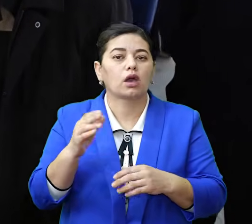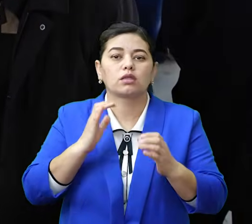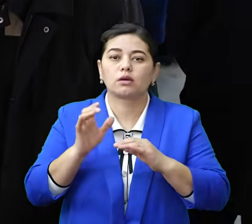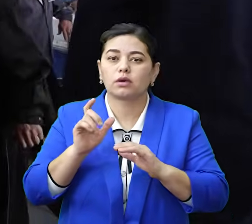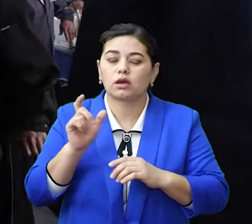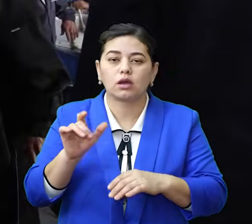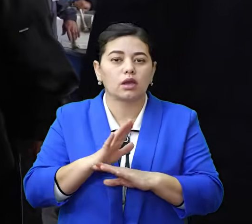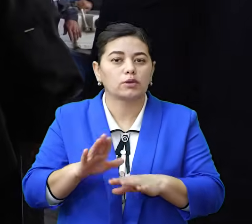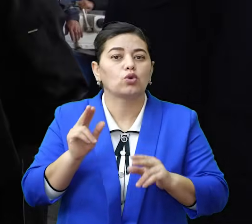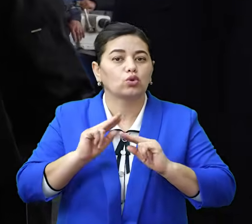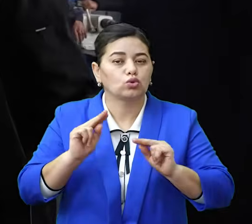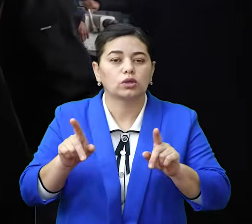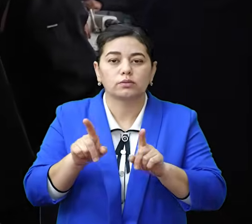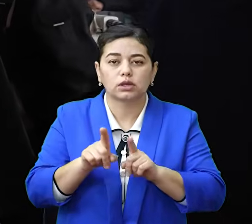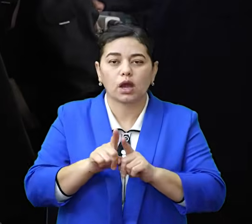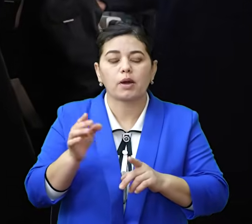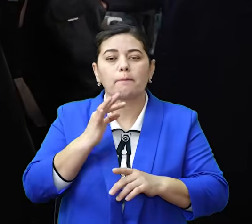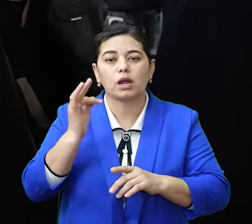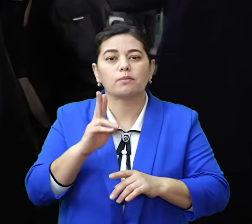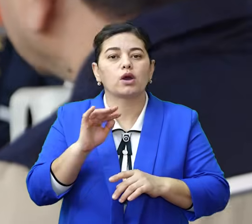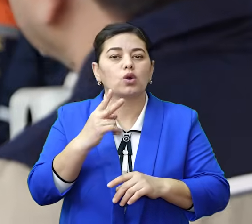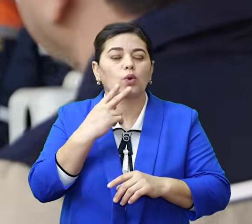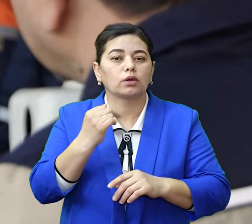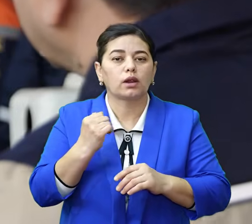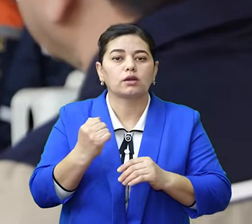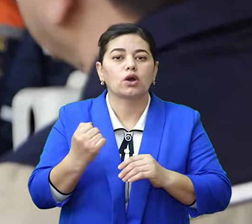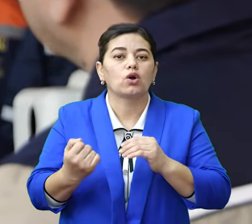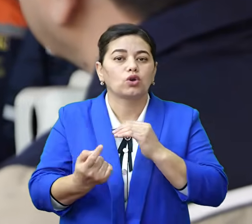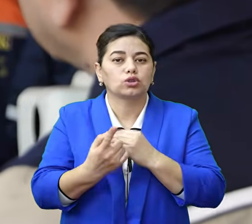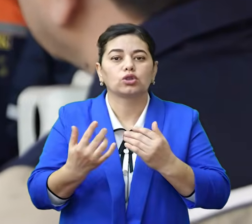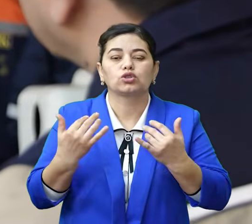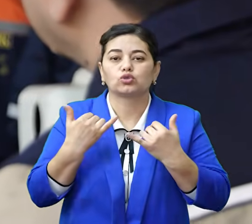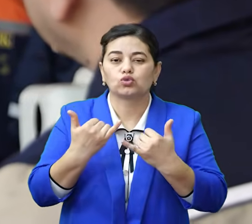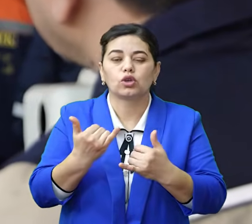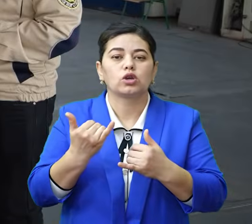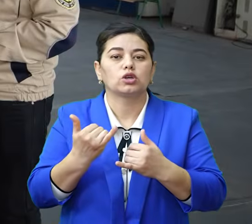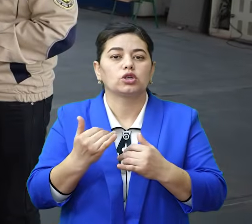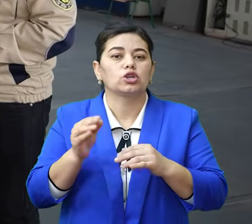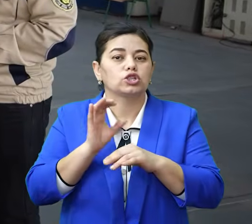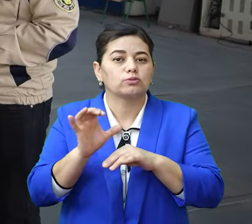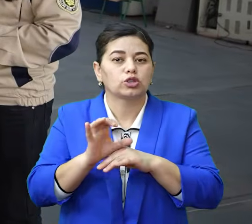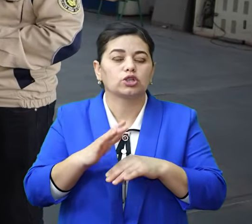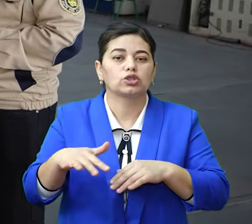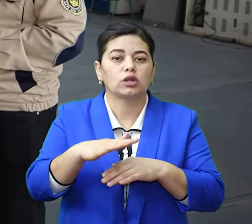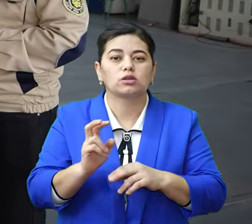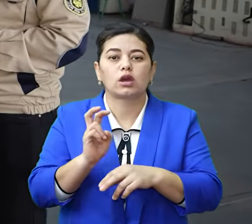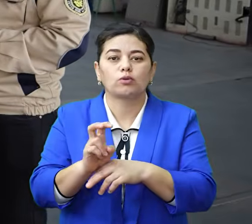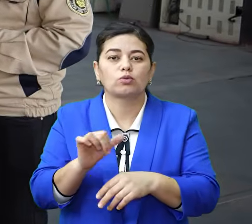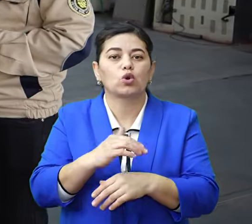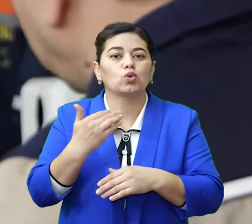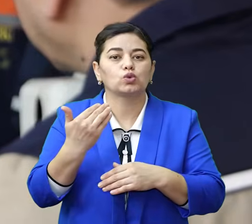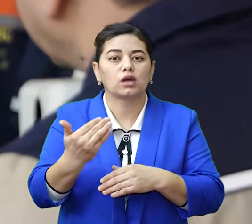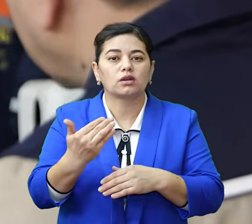emas, o'qituvchilarimizga ham hozir malaka ko'nikmalarini hosil qilish uchun, demak, ishlab chiqarish korxonalariga borib,